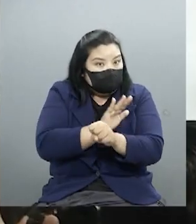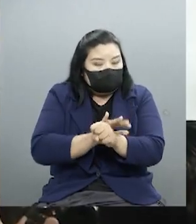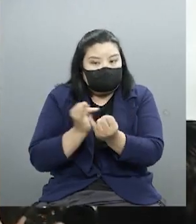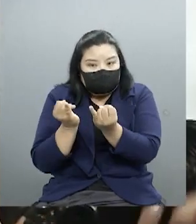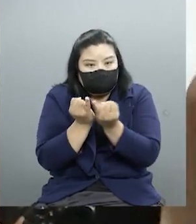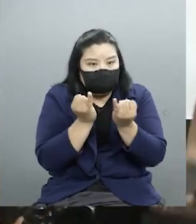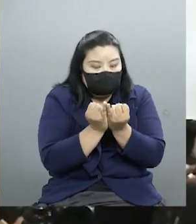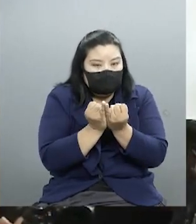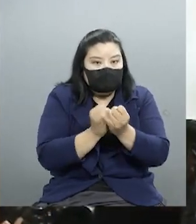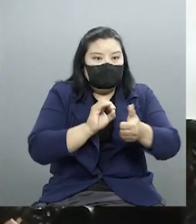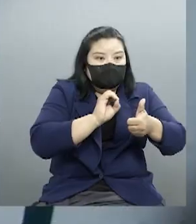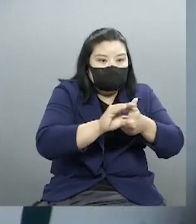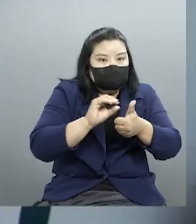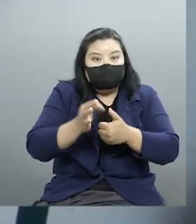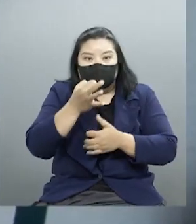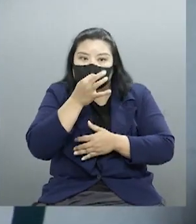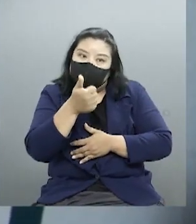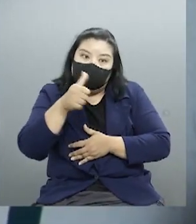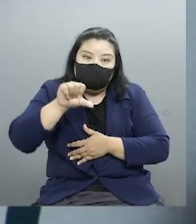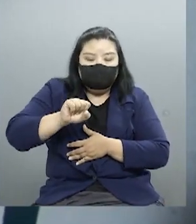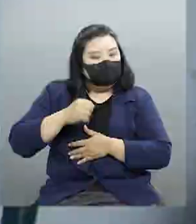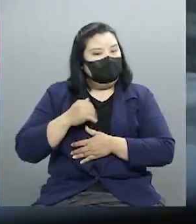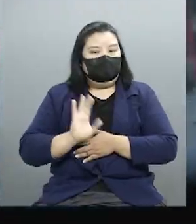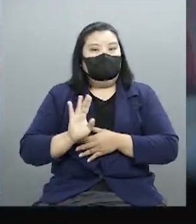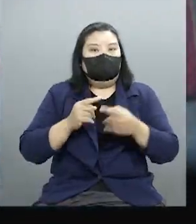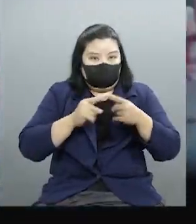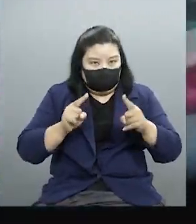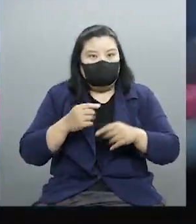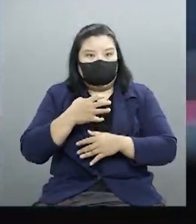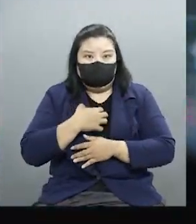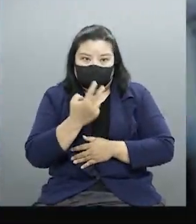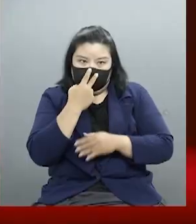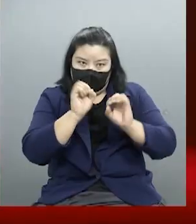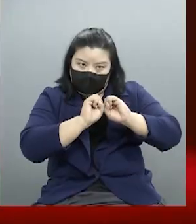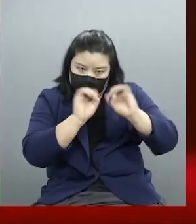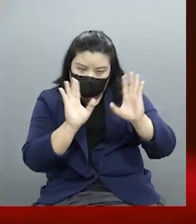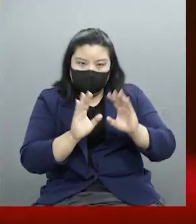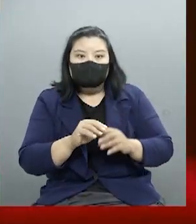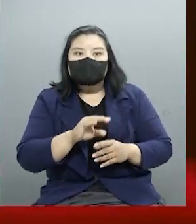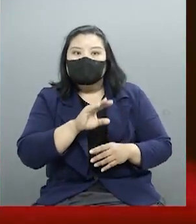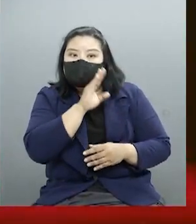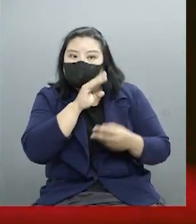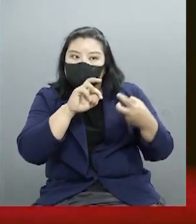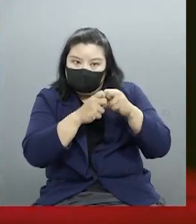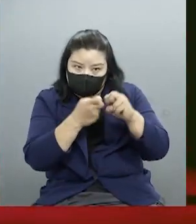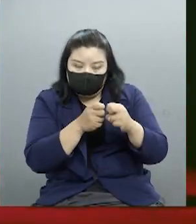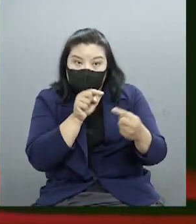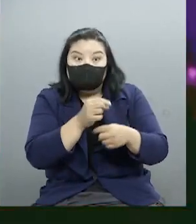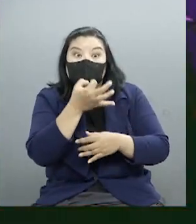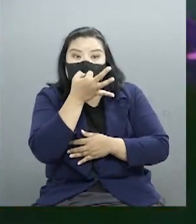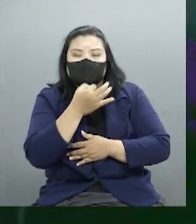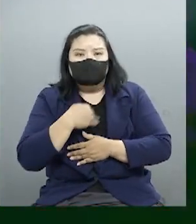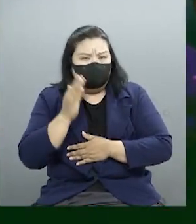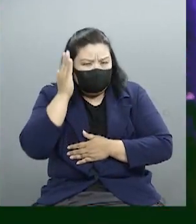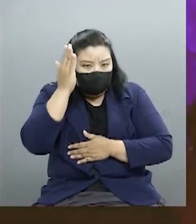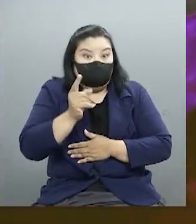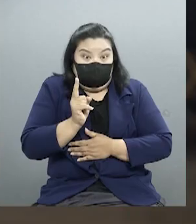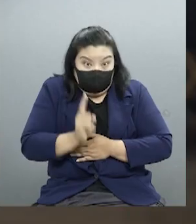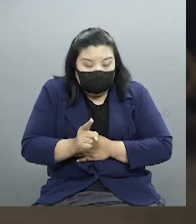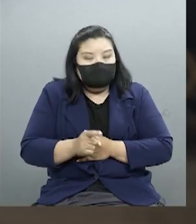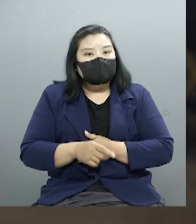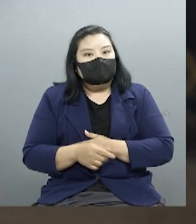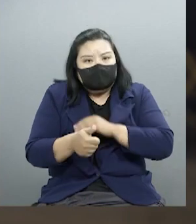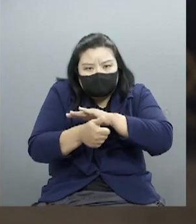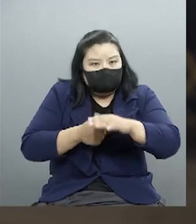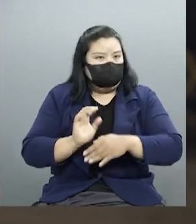เอียงไปด้านใดด้านหนึ่งไม่ได้ชี้นำว่าอาชีพเหล่านี้มันดีแต่เราจะทำให้เห็นถึงปัญหาทางออกว่าถ้าเกิดอาชีพเหล่านี้มันจะเกิดขึ้นมาบน